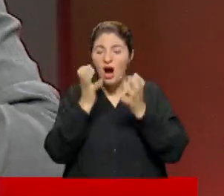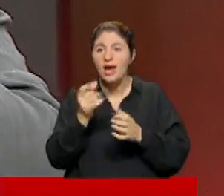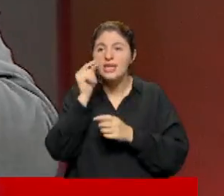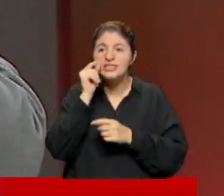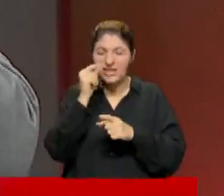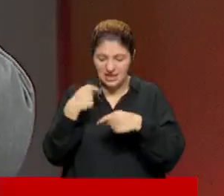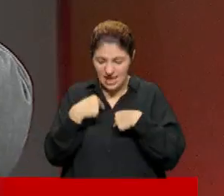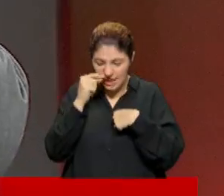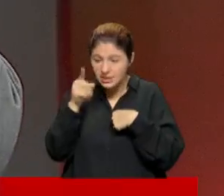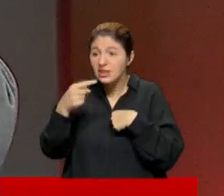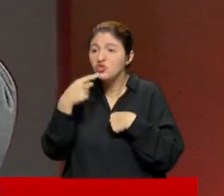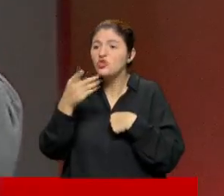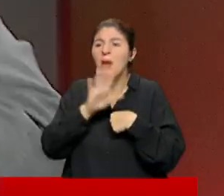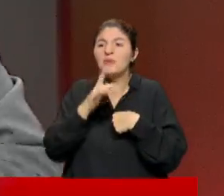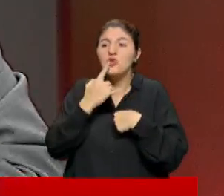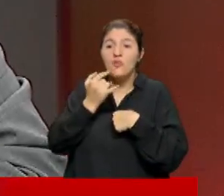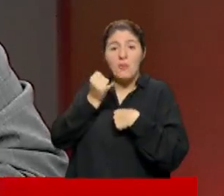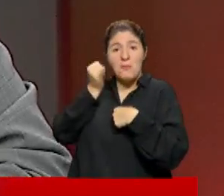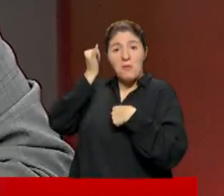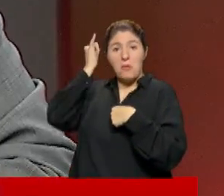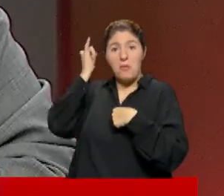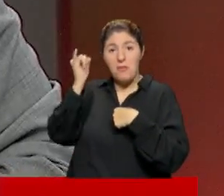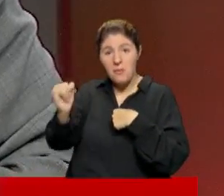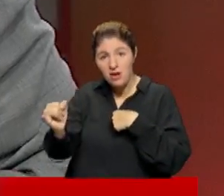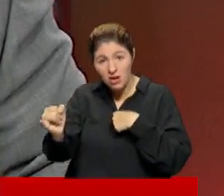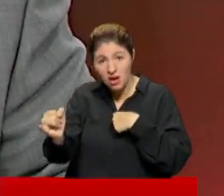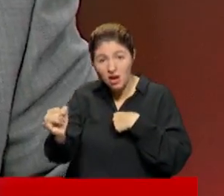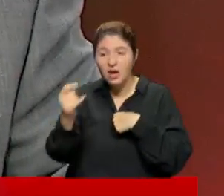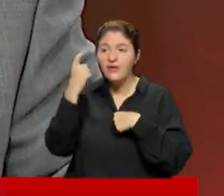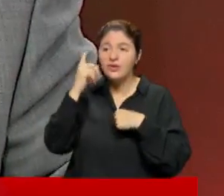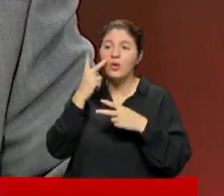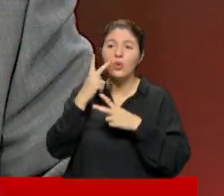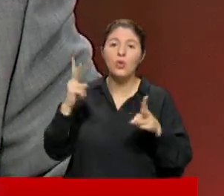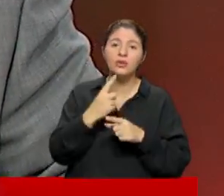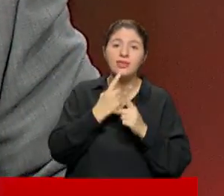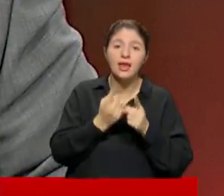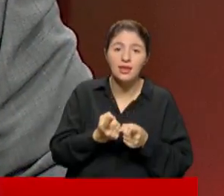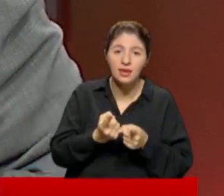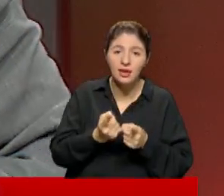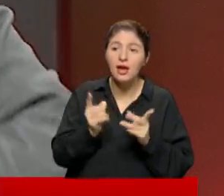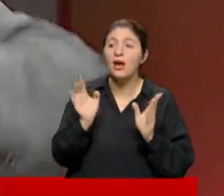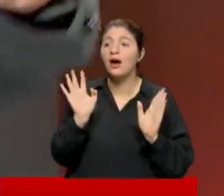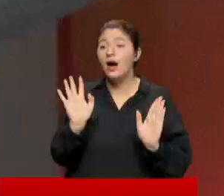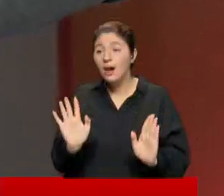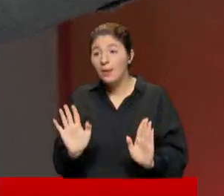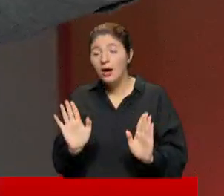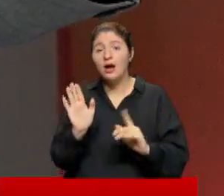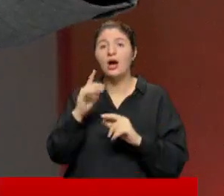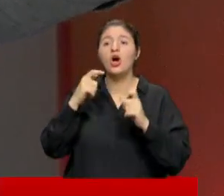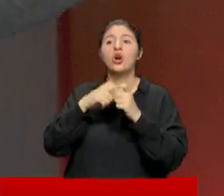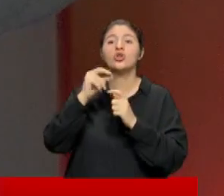insanın insana söyleyemeyeceği küfürler edildi fikir özgürlüğü denildi ama